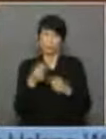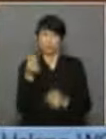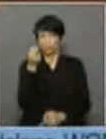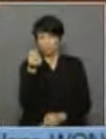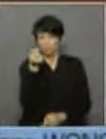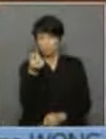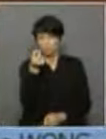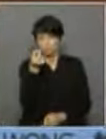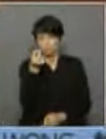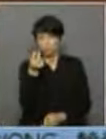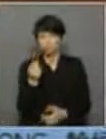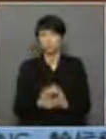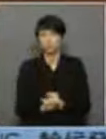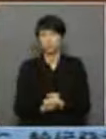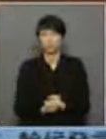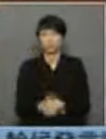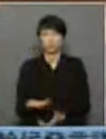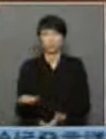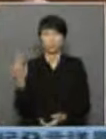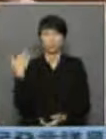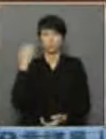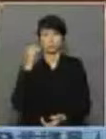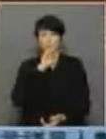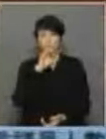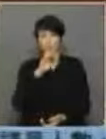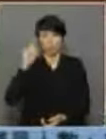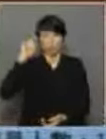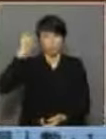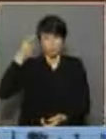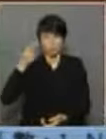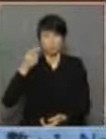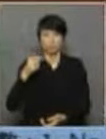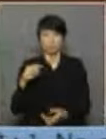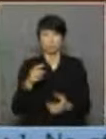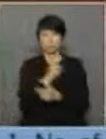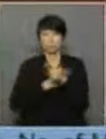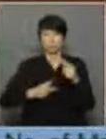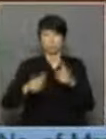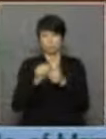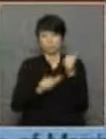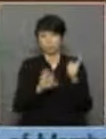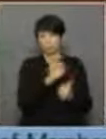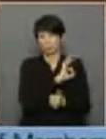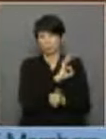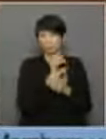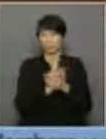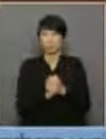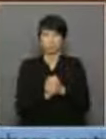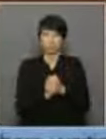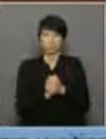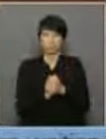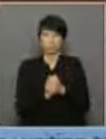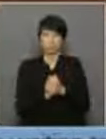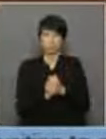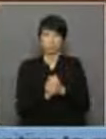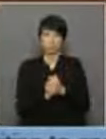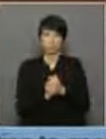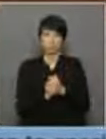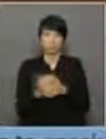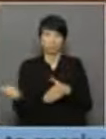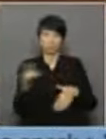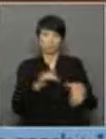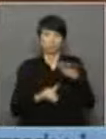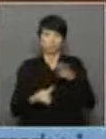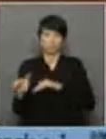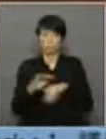多，係嘛？個個都去講到一個聽日要攞嚟呢個財委會啊，嗰、那個所謂即係堆填區擴建方案